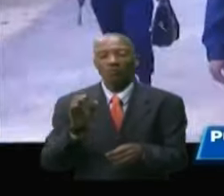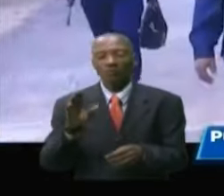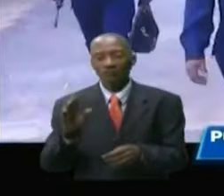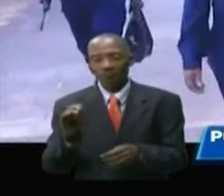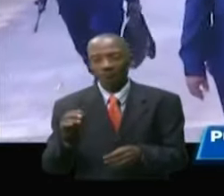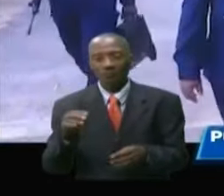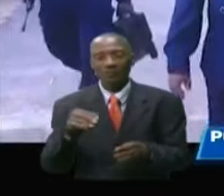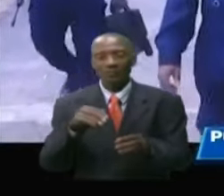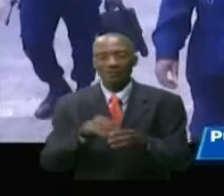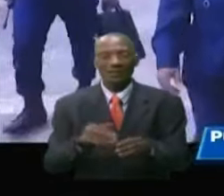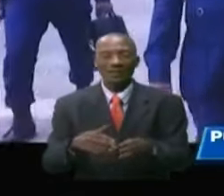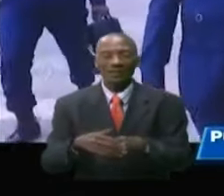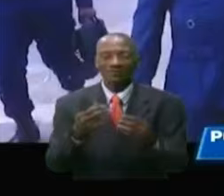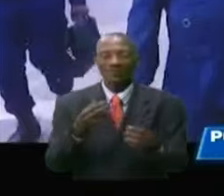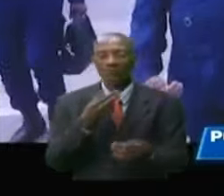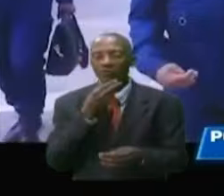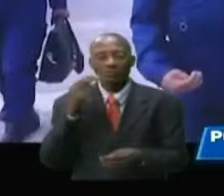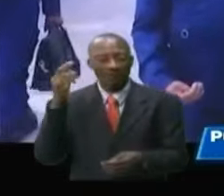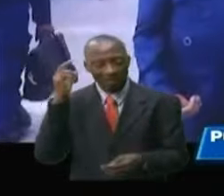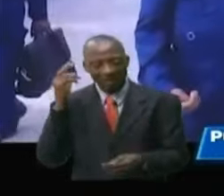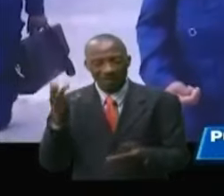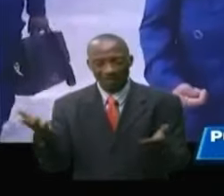du Kasaï central.